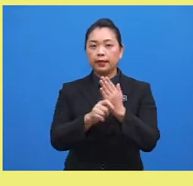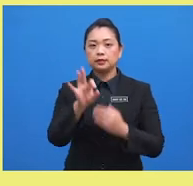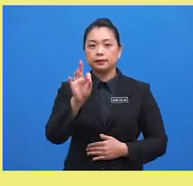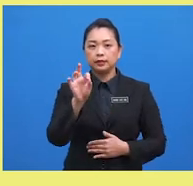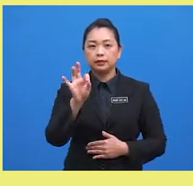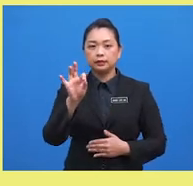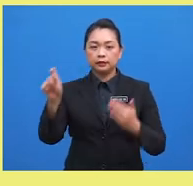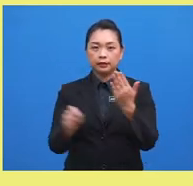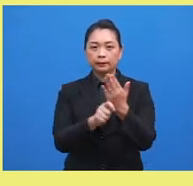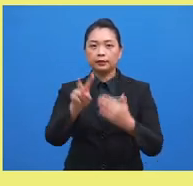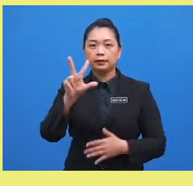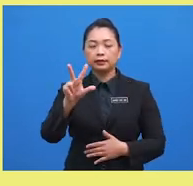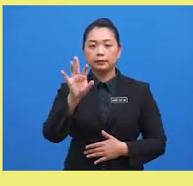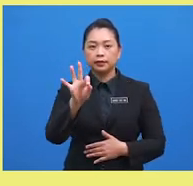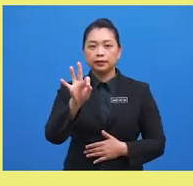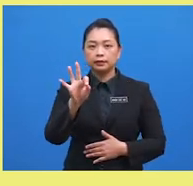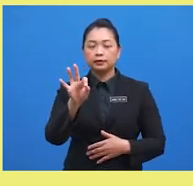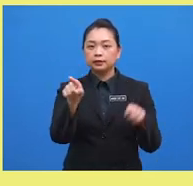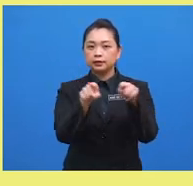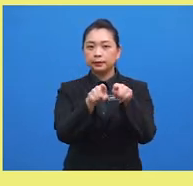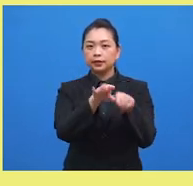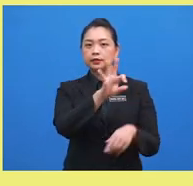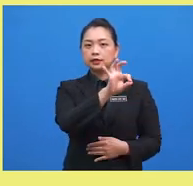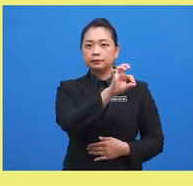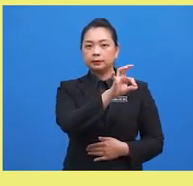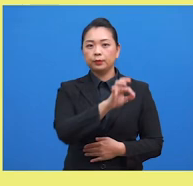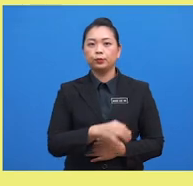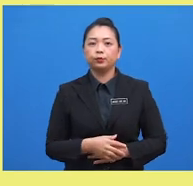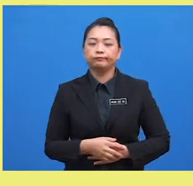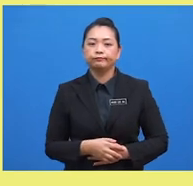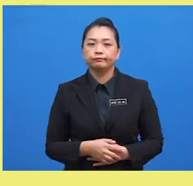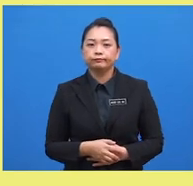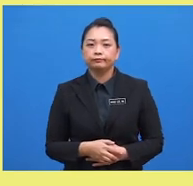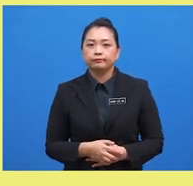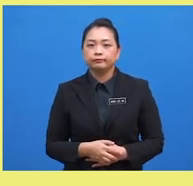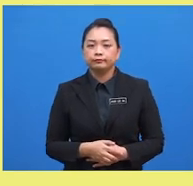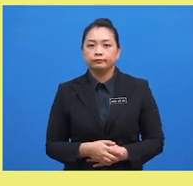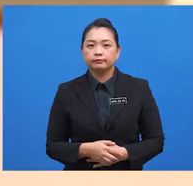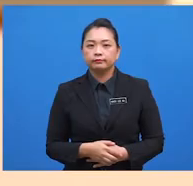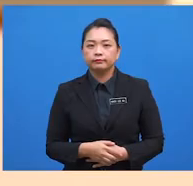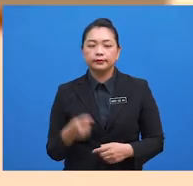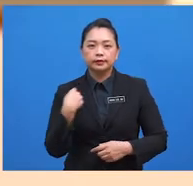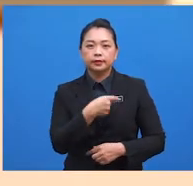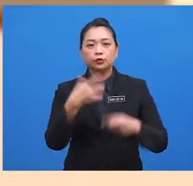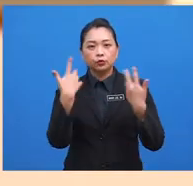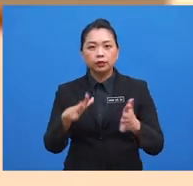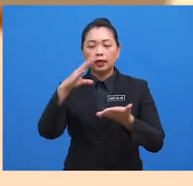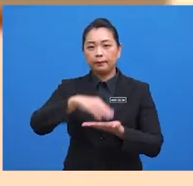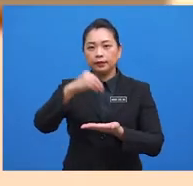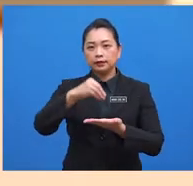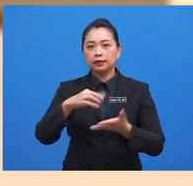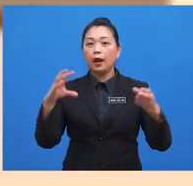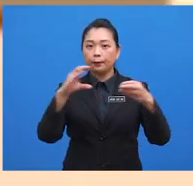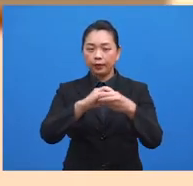tambah 9 tambah 39 sama dengan 90. Kita telah